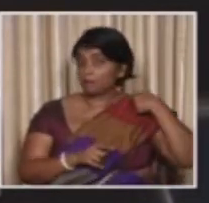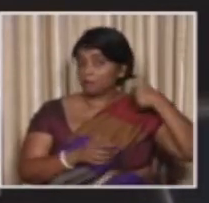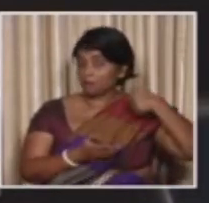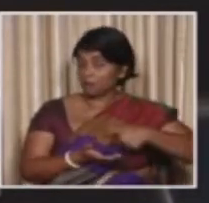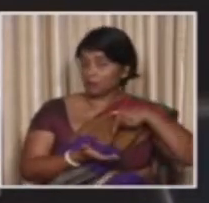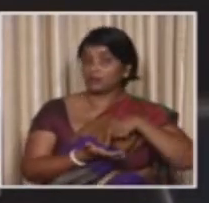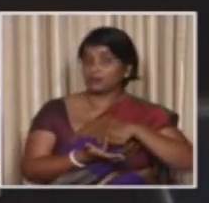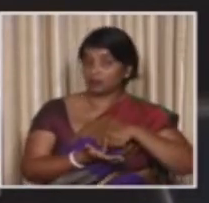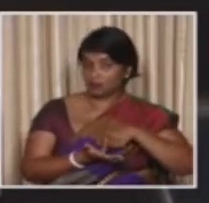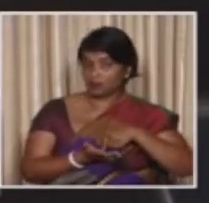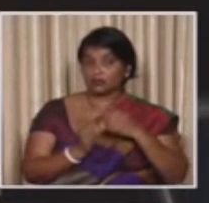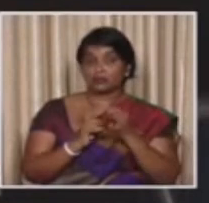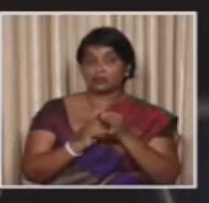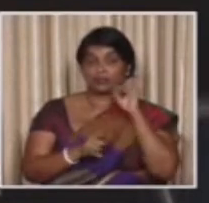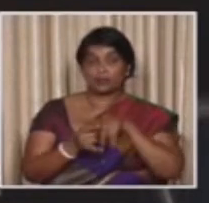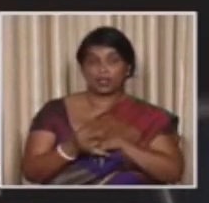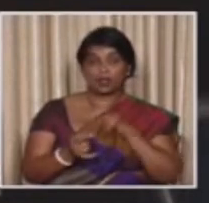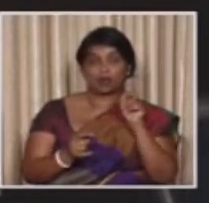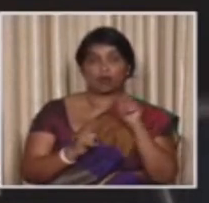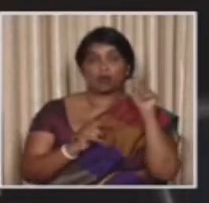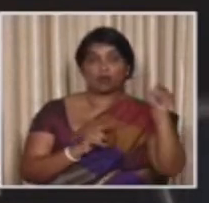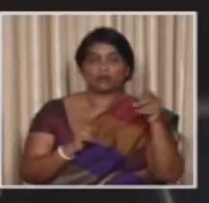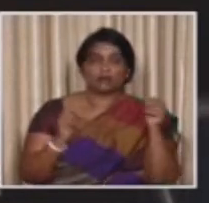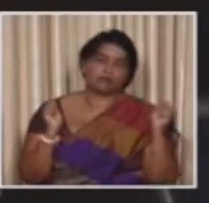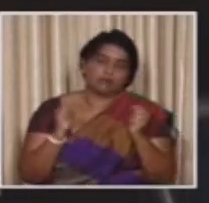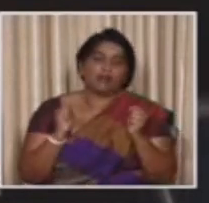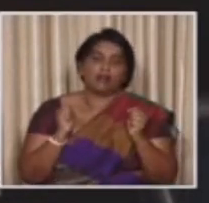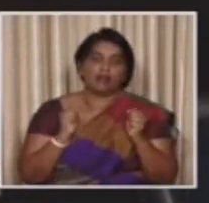වන ජනාධිපති ලේකම් කාර්යාලයට යන්න බයයි කියලා.